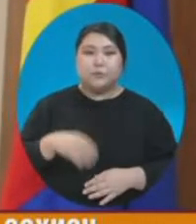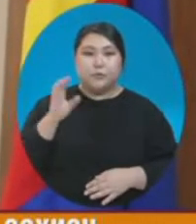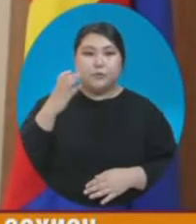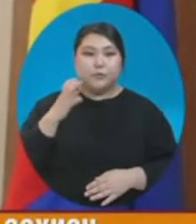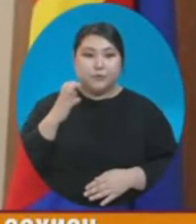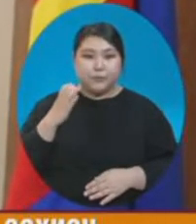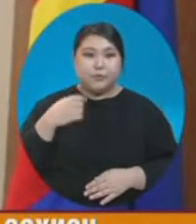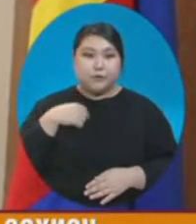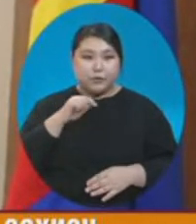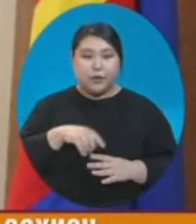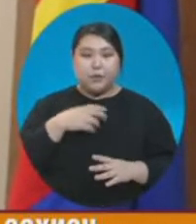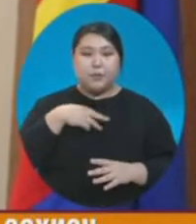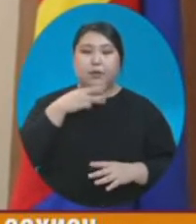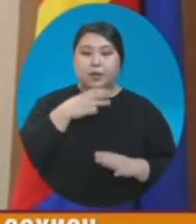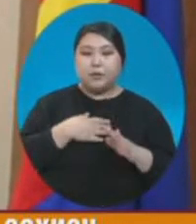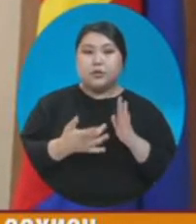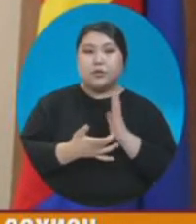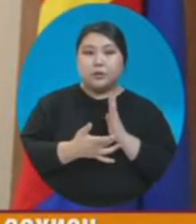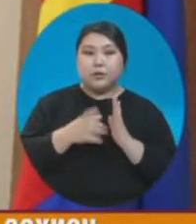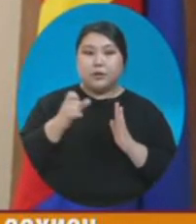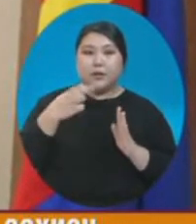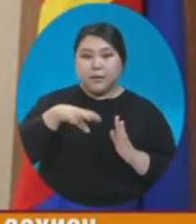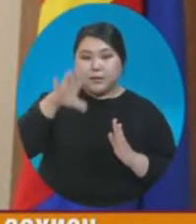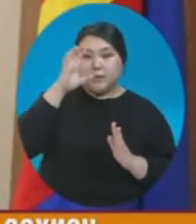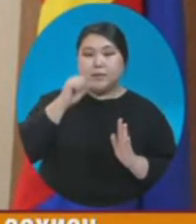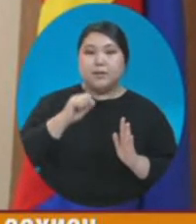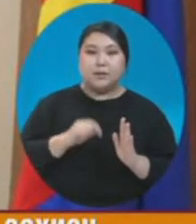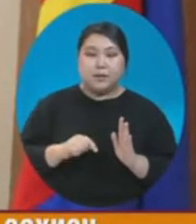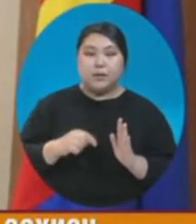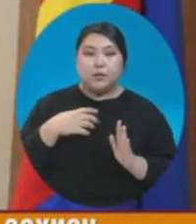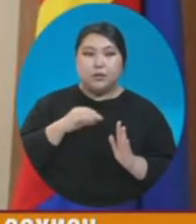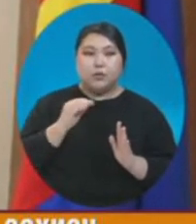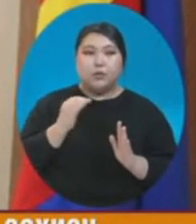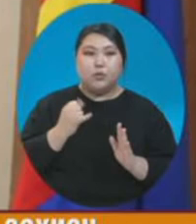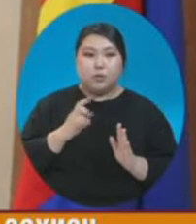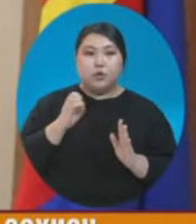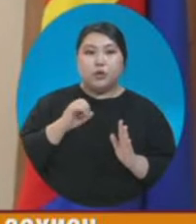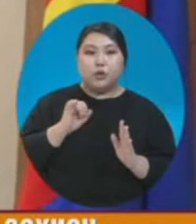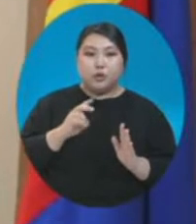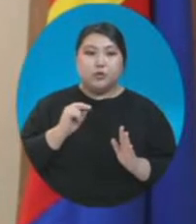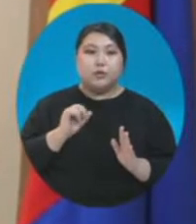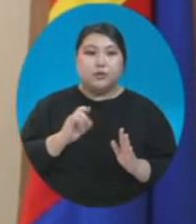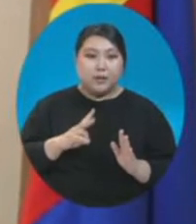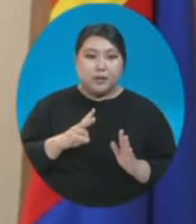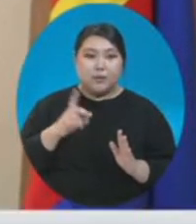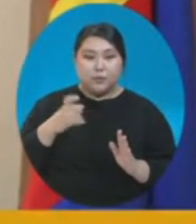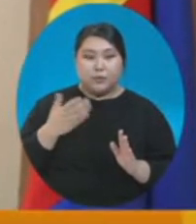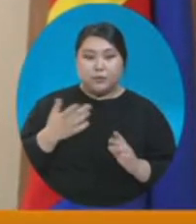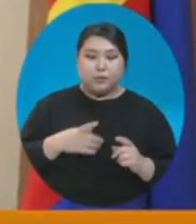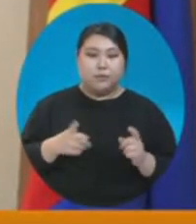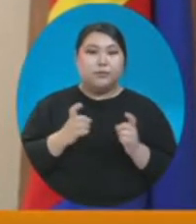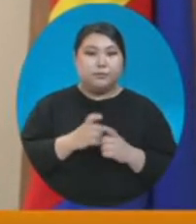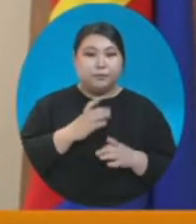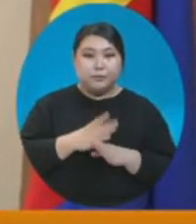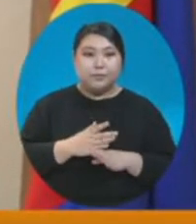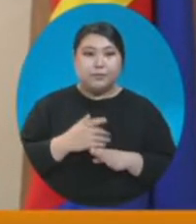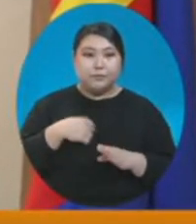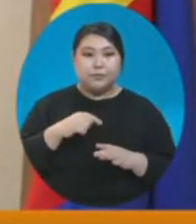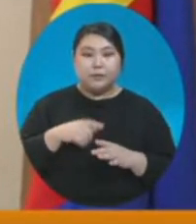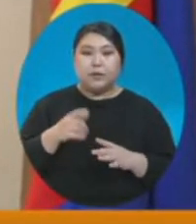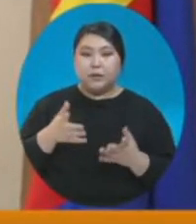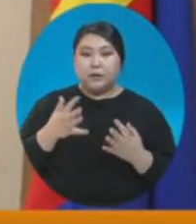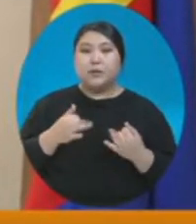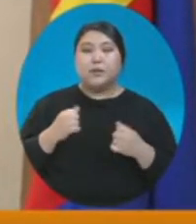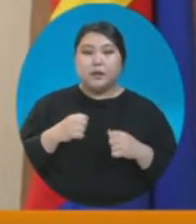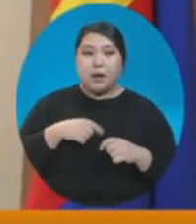Солонгосын мэдээлэл технологийн дэд сайд Жун Ён Чанг тавлцлаа. Тэгээ энэ ярианд бол хэд хэдэн